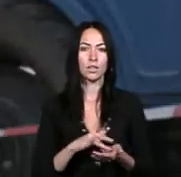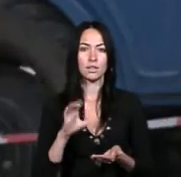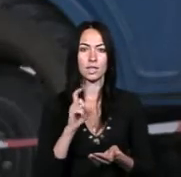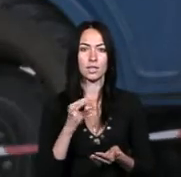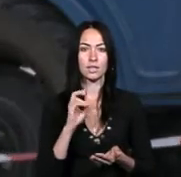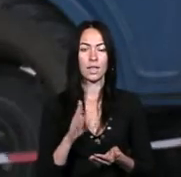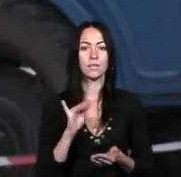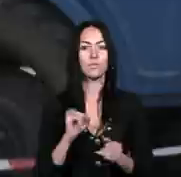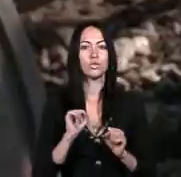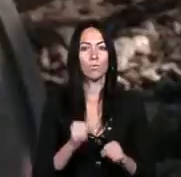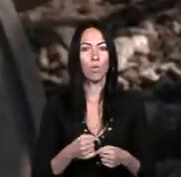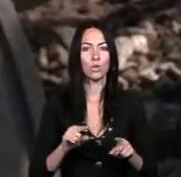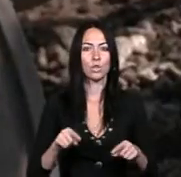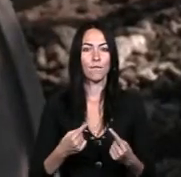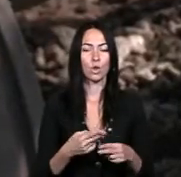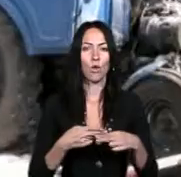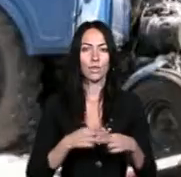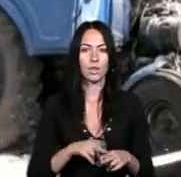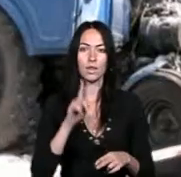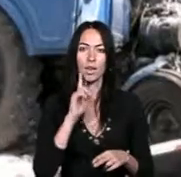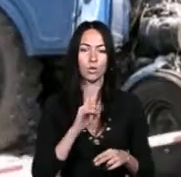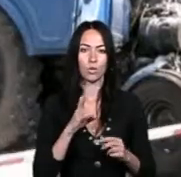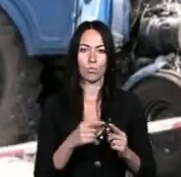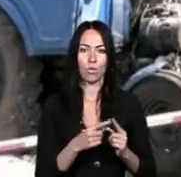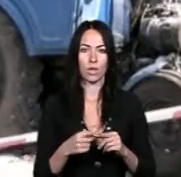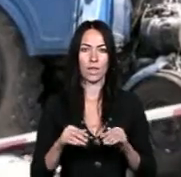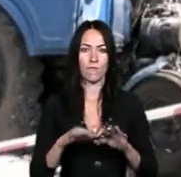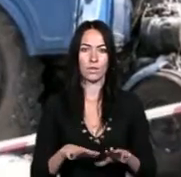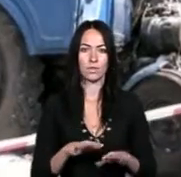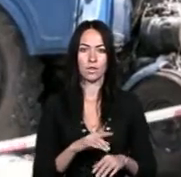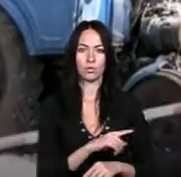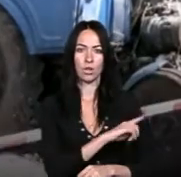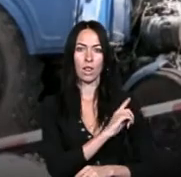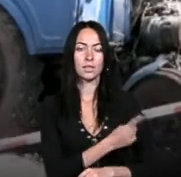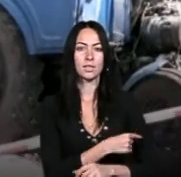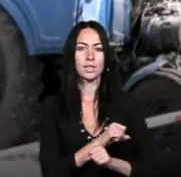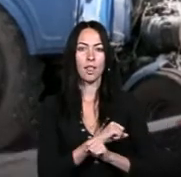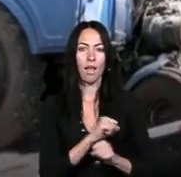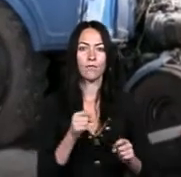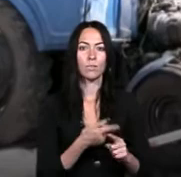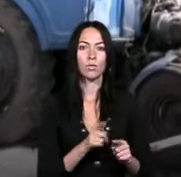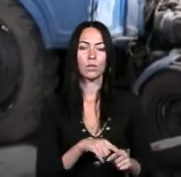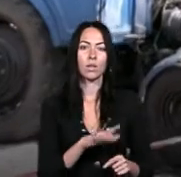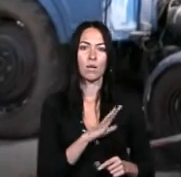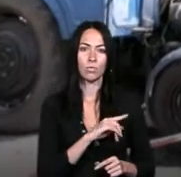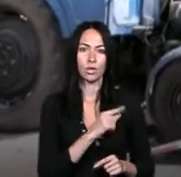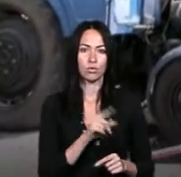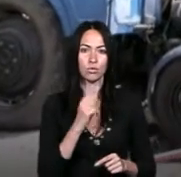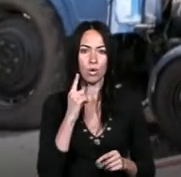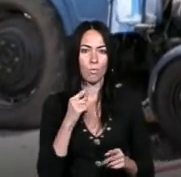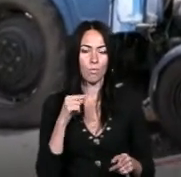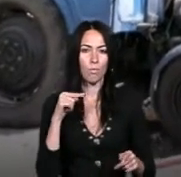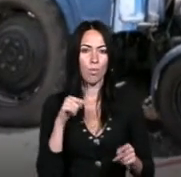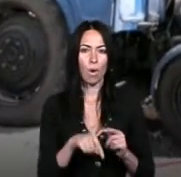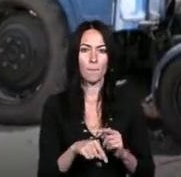відновити техніку, поки не визначили. Сила вибуху була така, що пробило землю